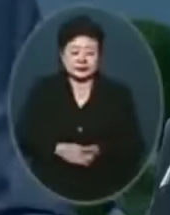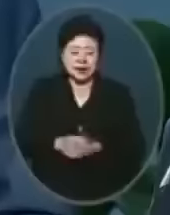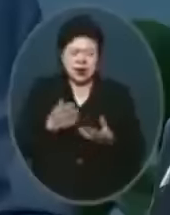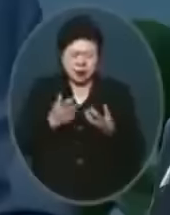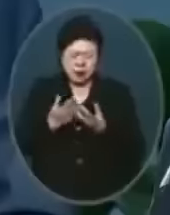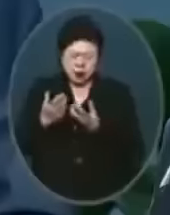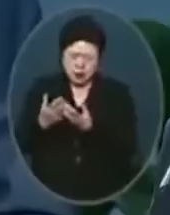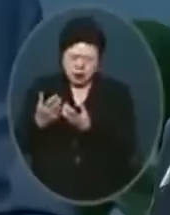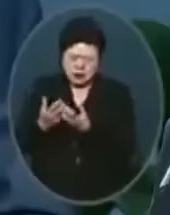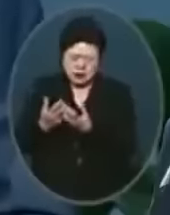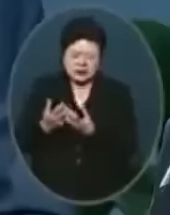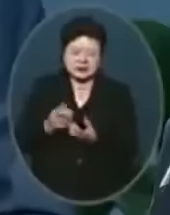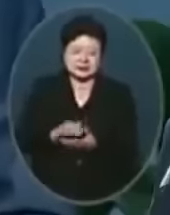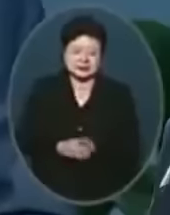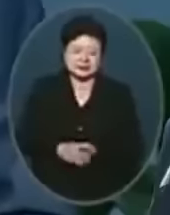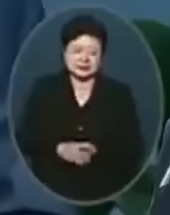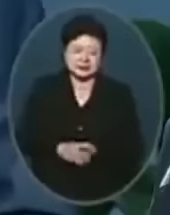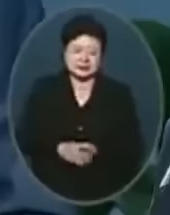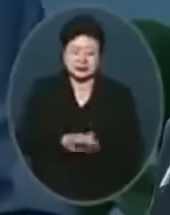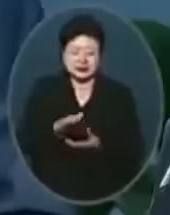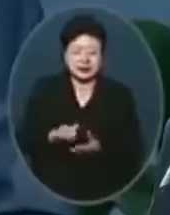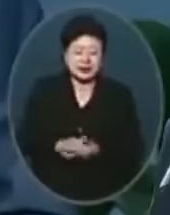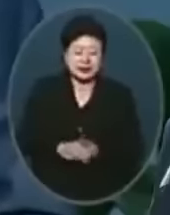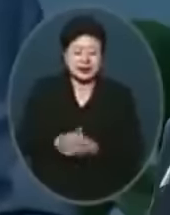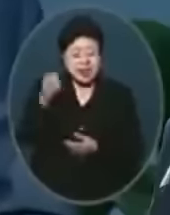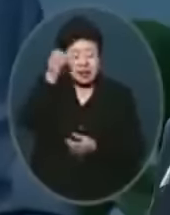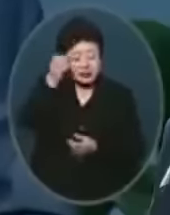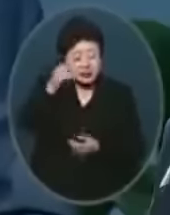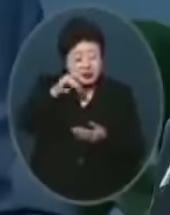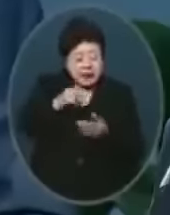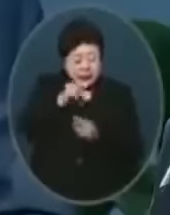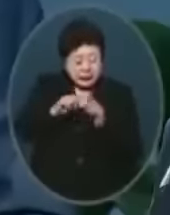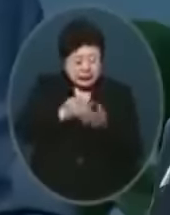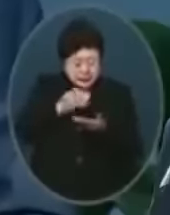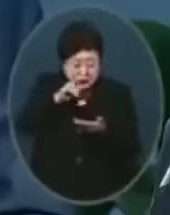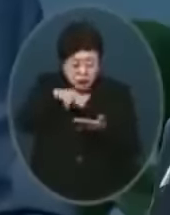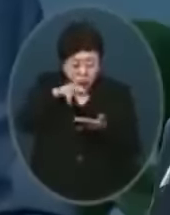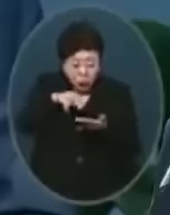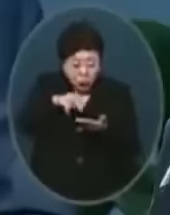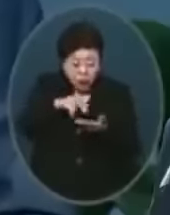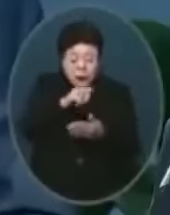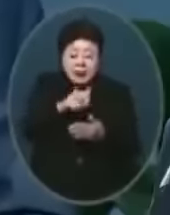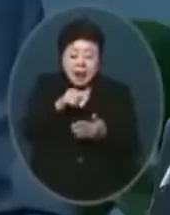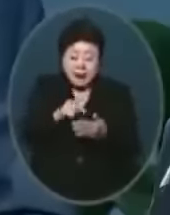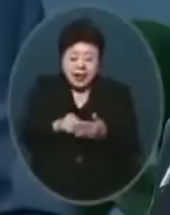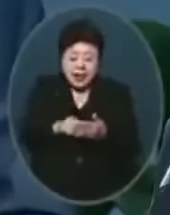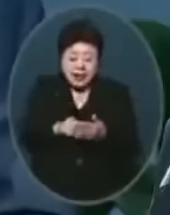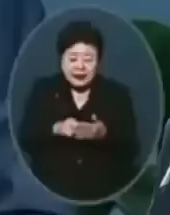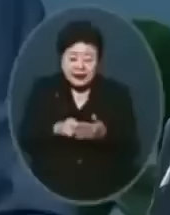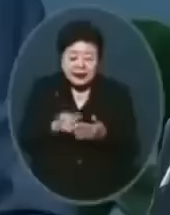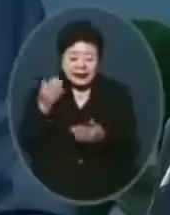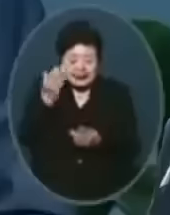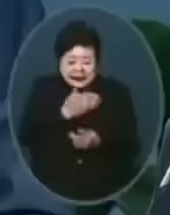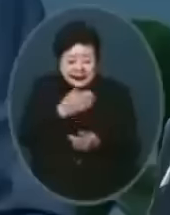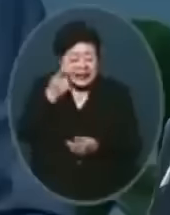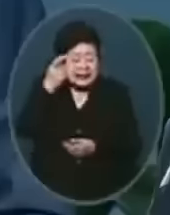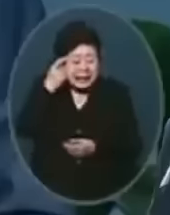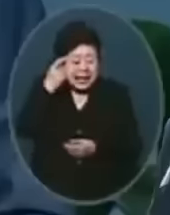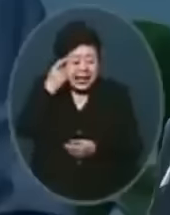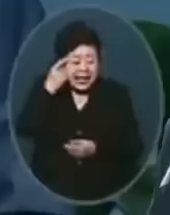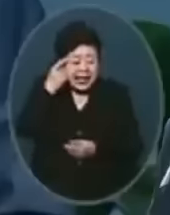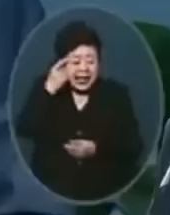꽉 들어차 있습니다. 우리가 성경을 읽고 우리 마음에 신뢰한